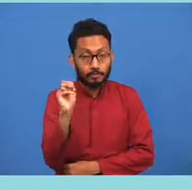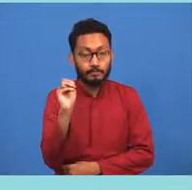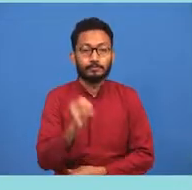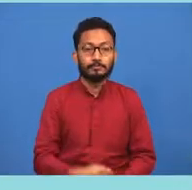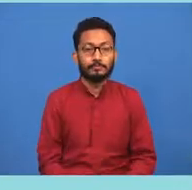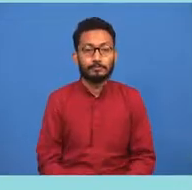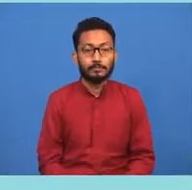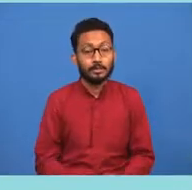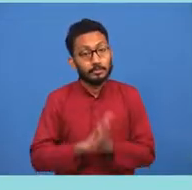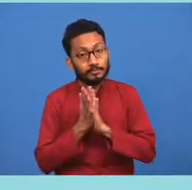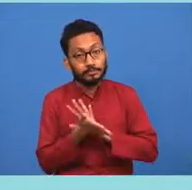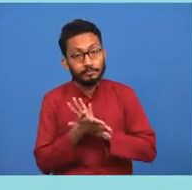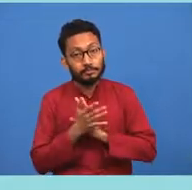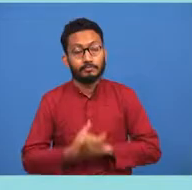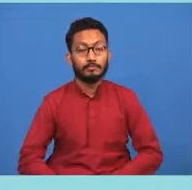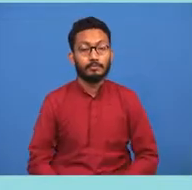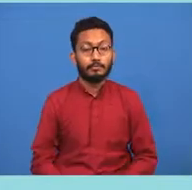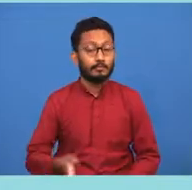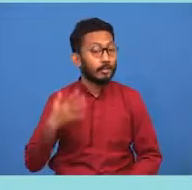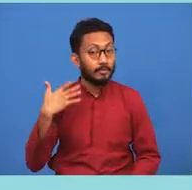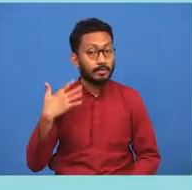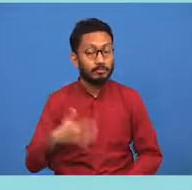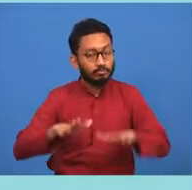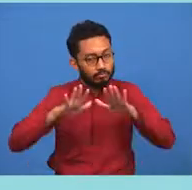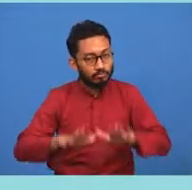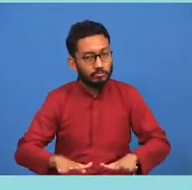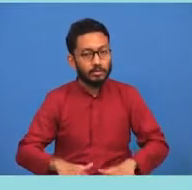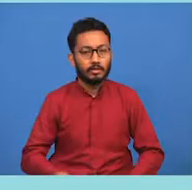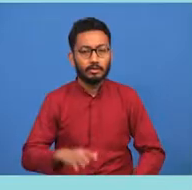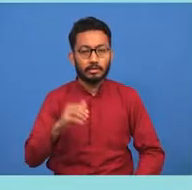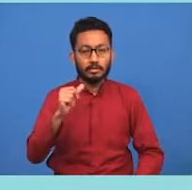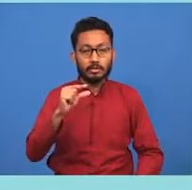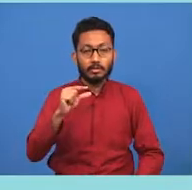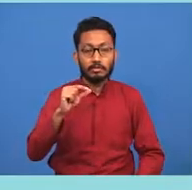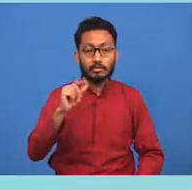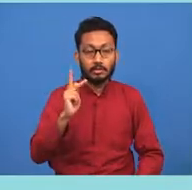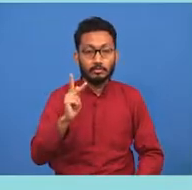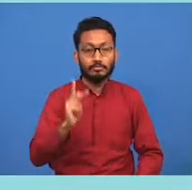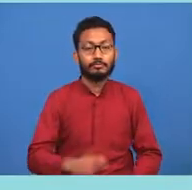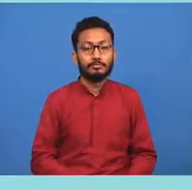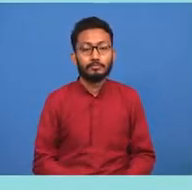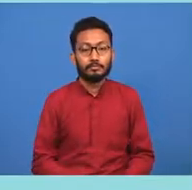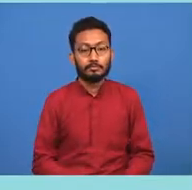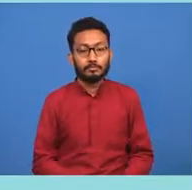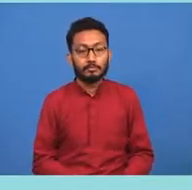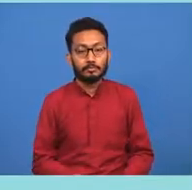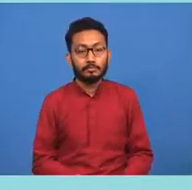Jadi, haba pemendakan argentum klorida ialah negatif